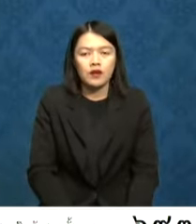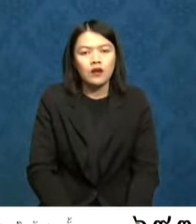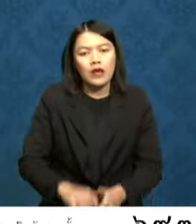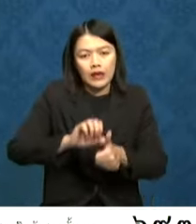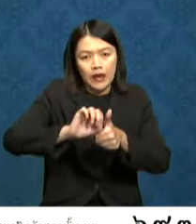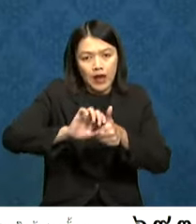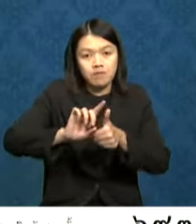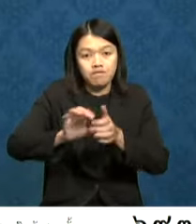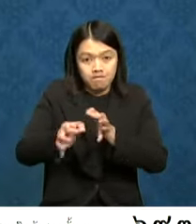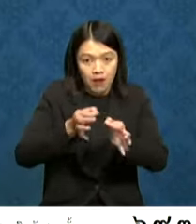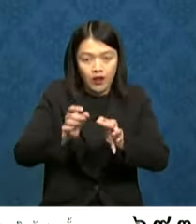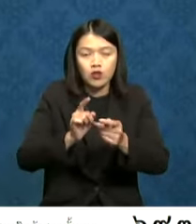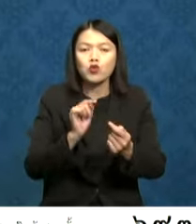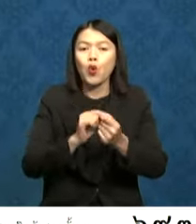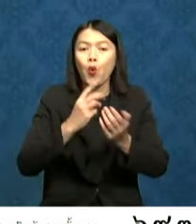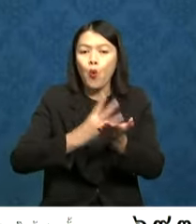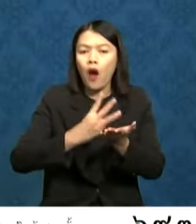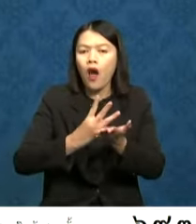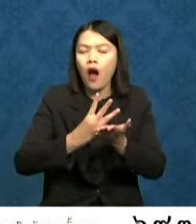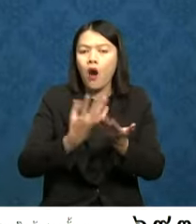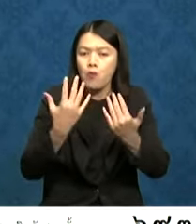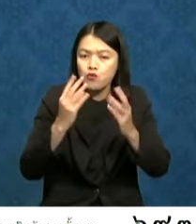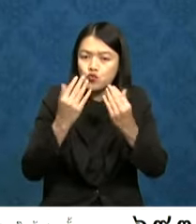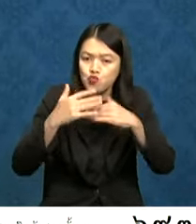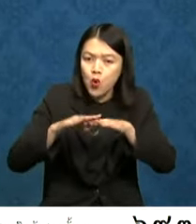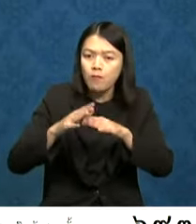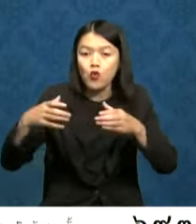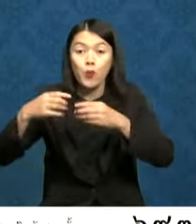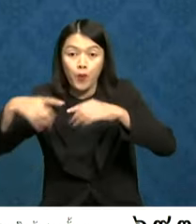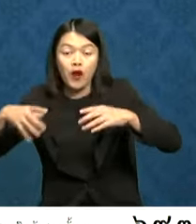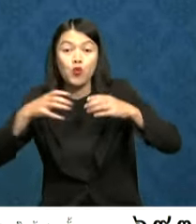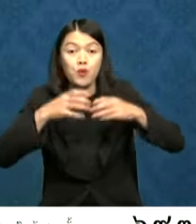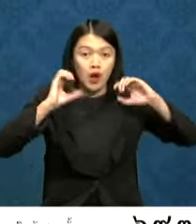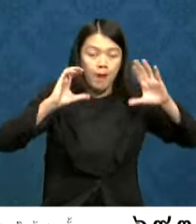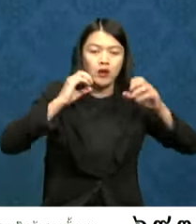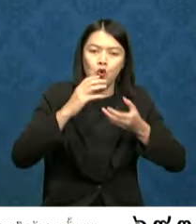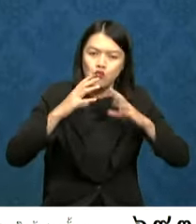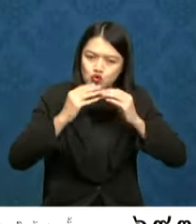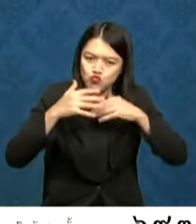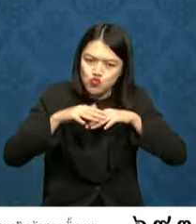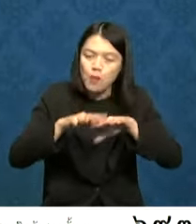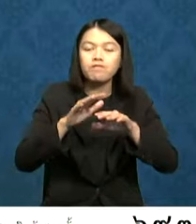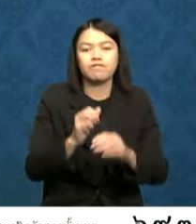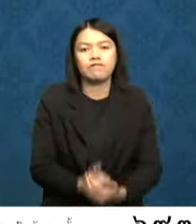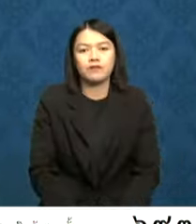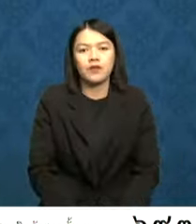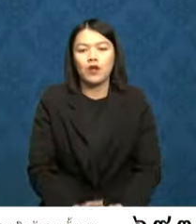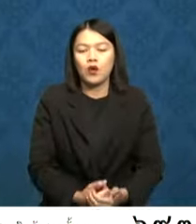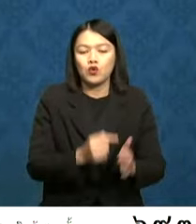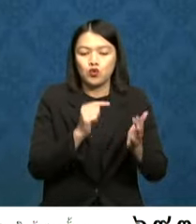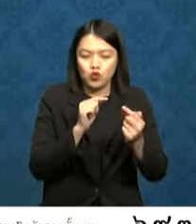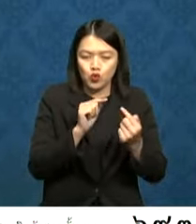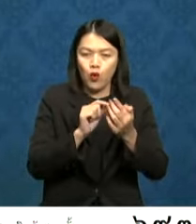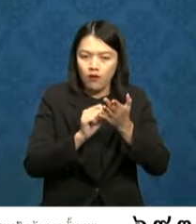ครับในการเดินหน้าวาระร่วมต่างๆที่พรรคฝ่ายค้าและฝ่ายรัฐบาลสามารถดำเนินการได้ร่วมกันไม่ว่าจะเป็นการ